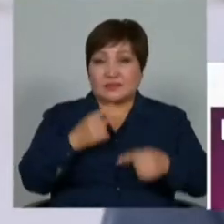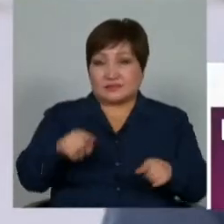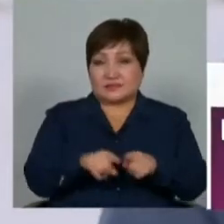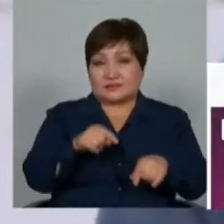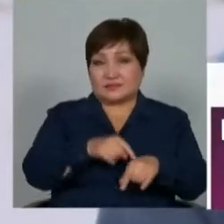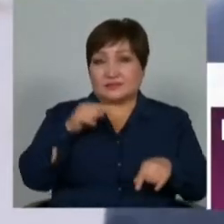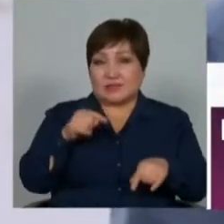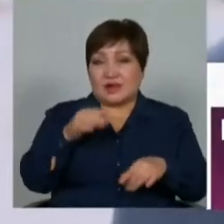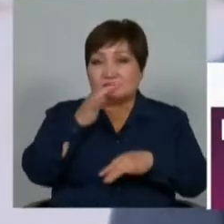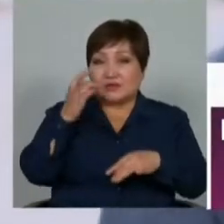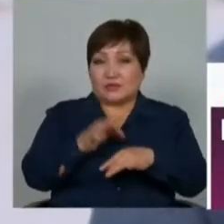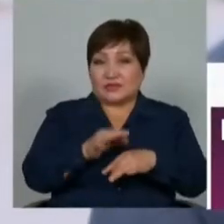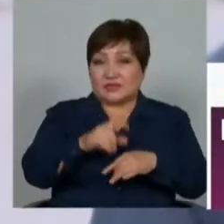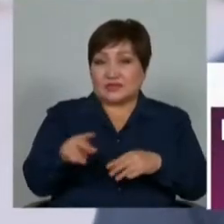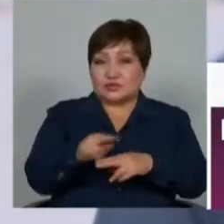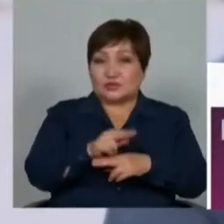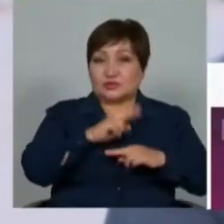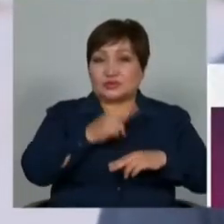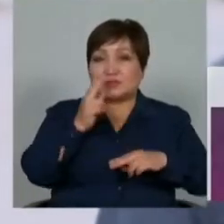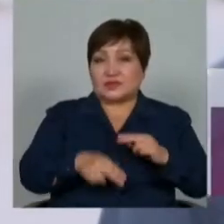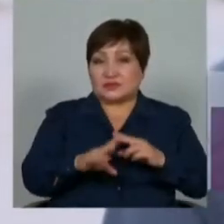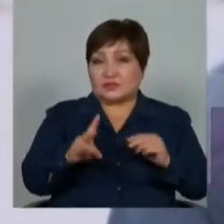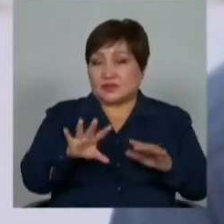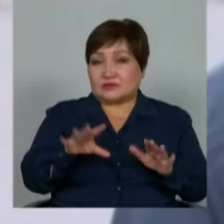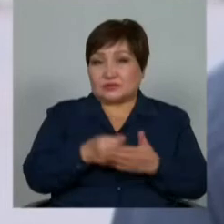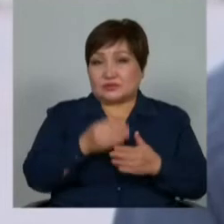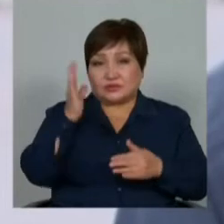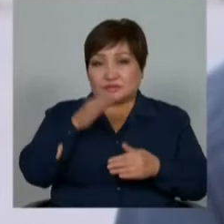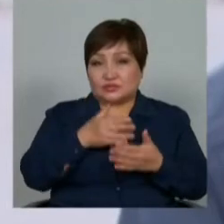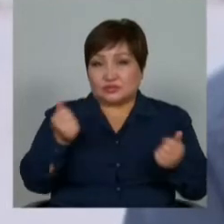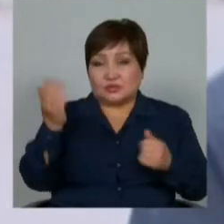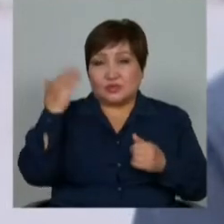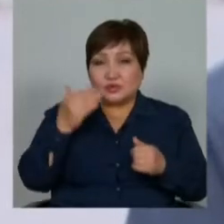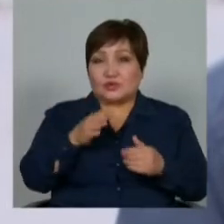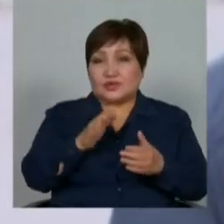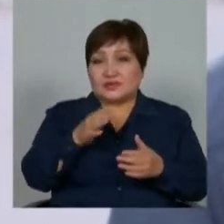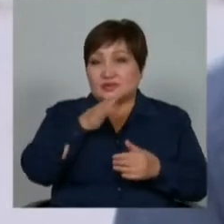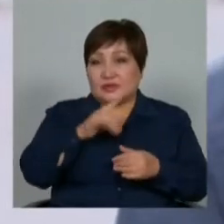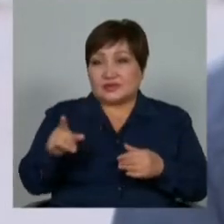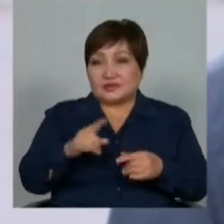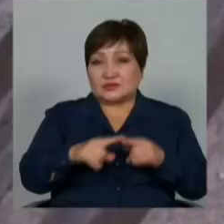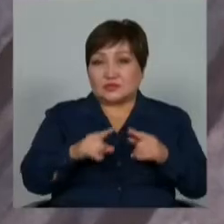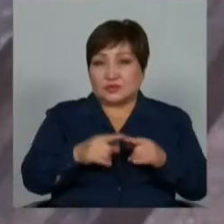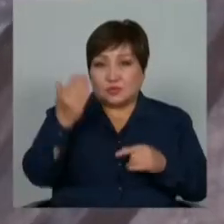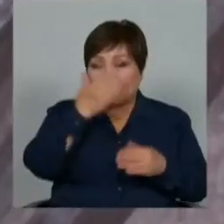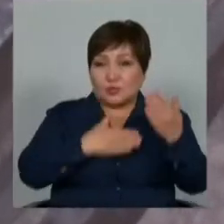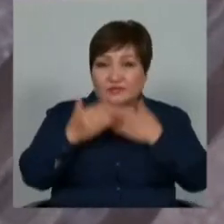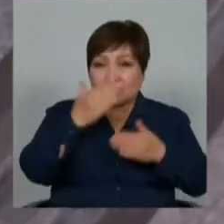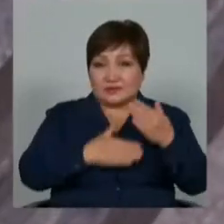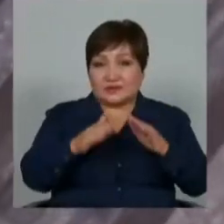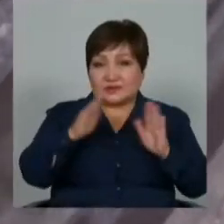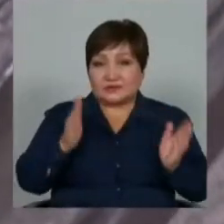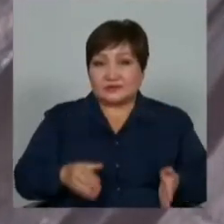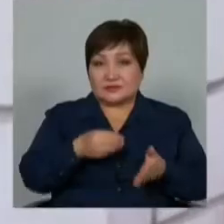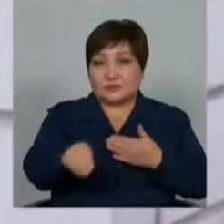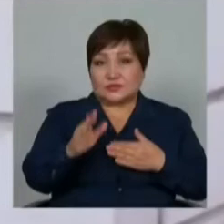отырдық. Жауаптылар жөнде жұмысы бітті дейді. Бірақ әлі су жібермеді. Бұрынғы замандай қол жуғыш сатып алатын шығармыз жақында. Су құбырларын